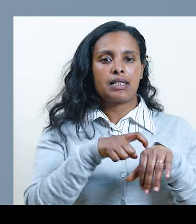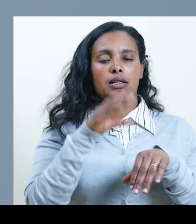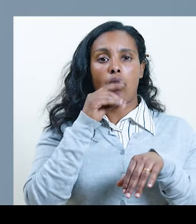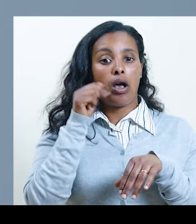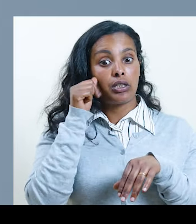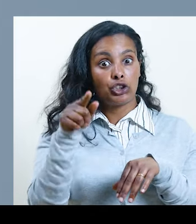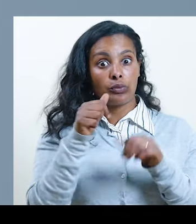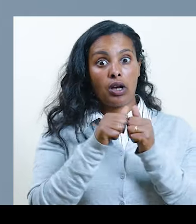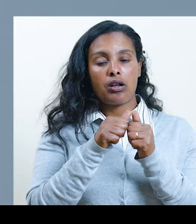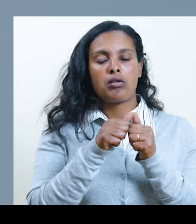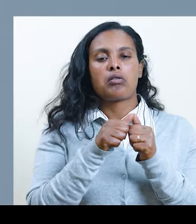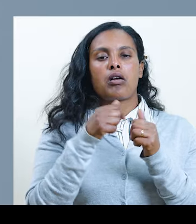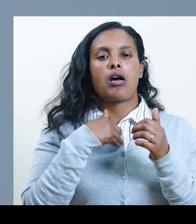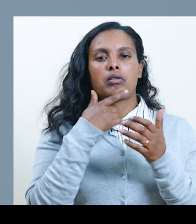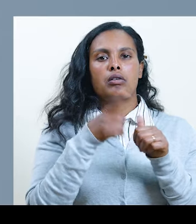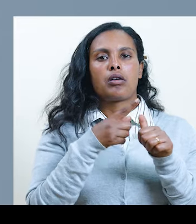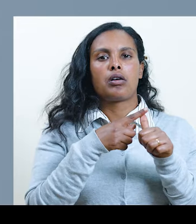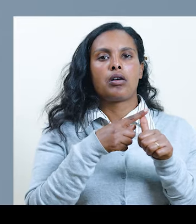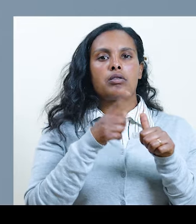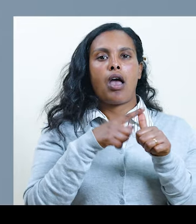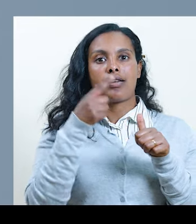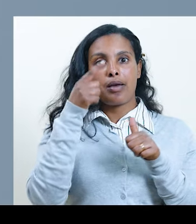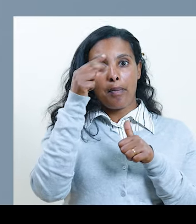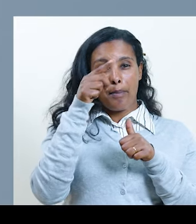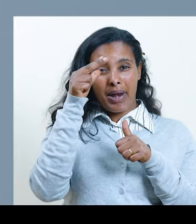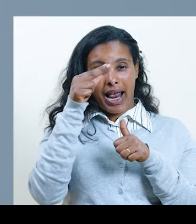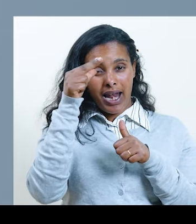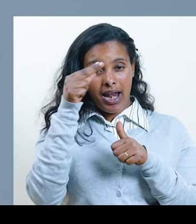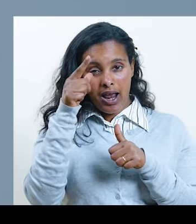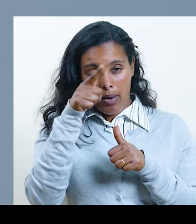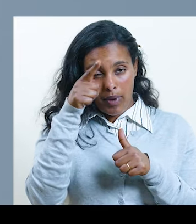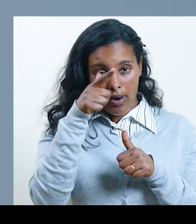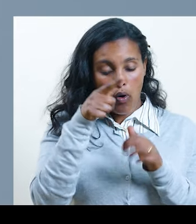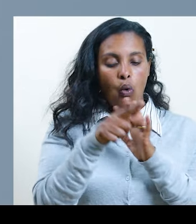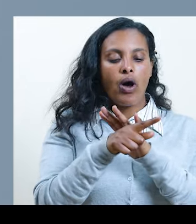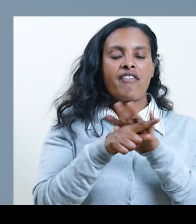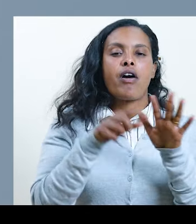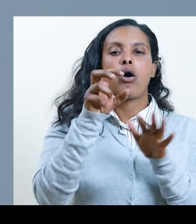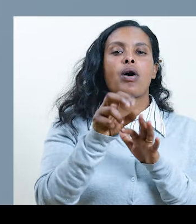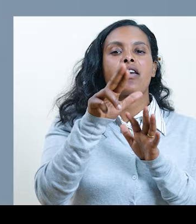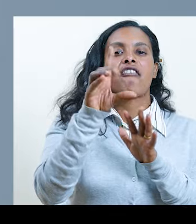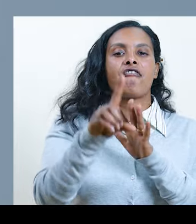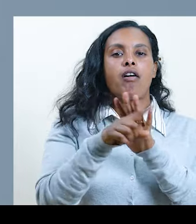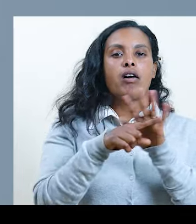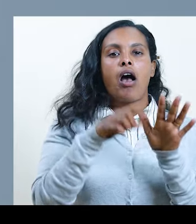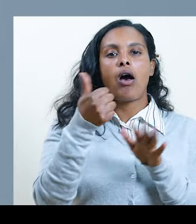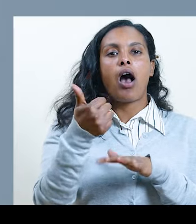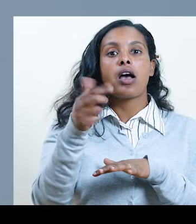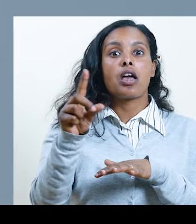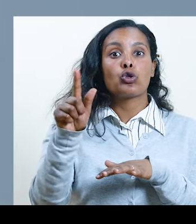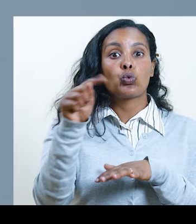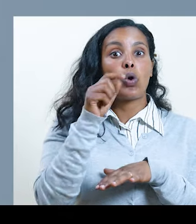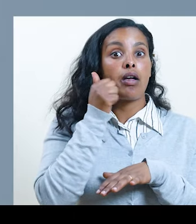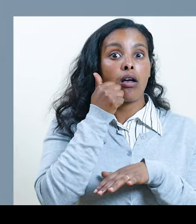ጊዜ ስናወራ ከአንቺም ጋር ያልሽው አንዱ ለምሳሌ የአይን ብሌንን በተመለከተ ወረፋ መጠበቅ ነበረብሽ። አሁንም የአያንቱንም